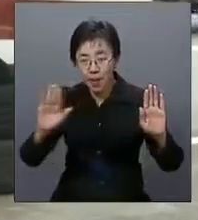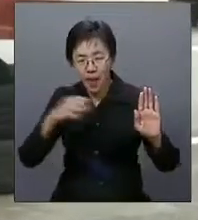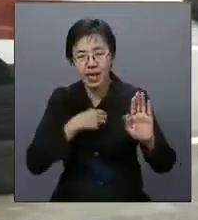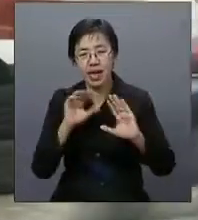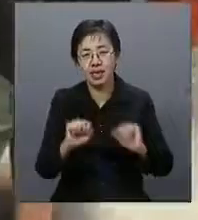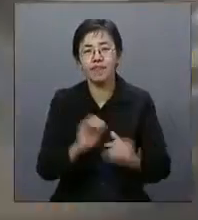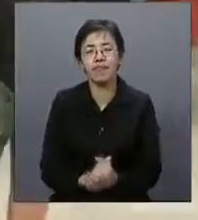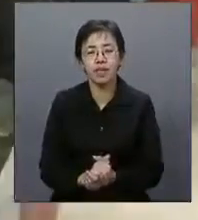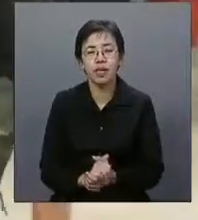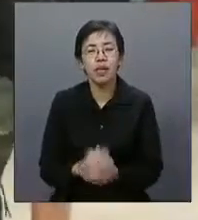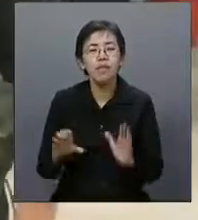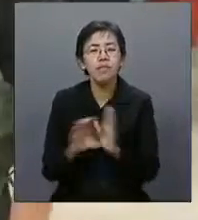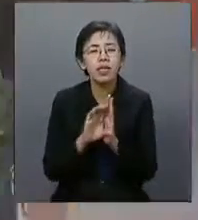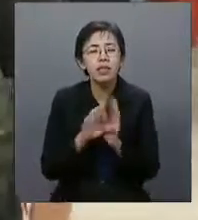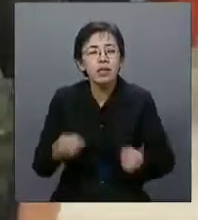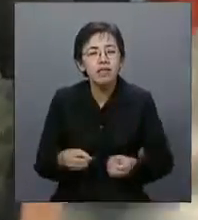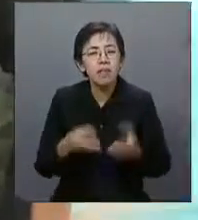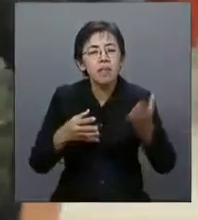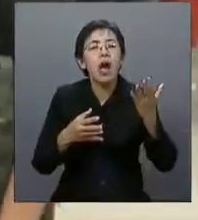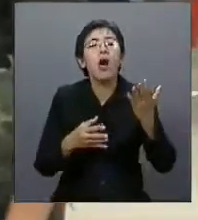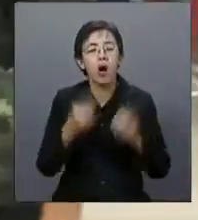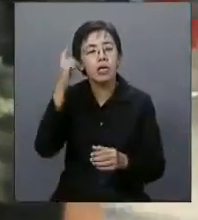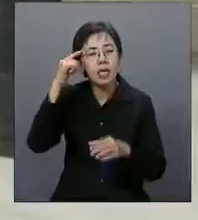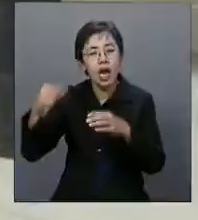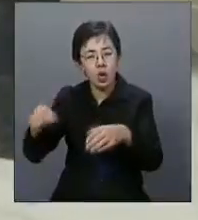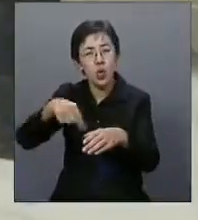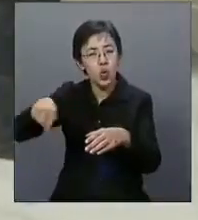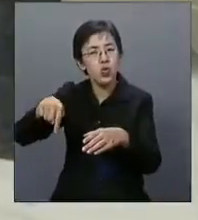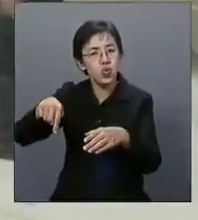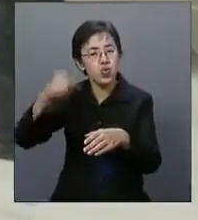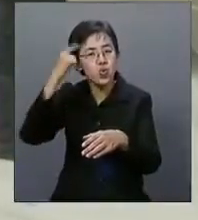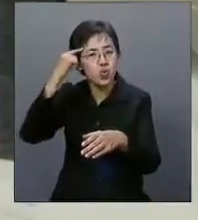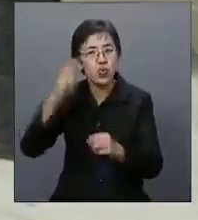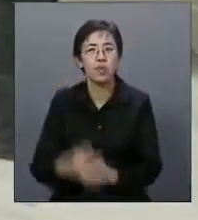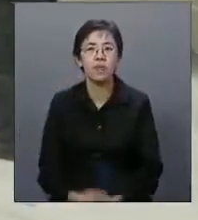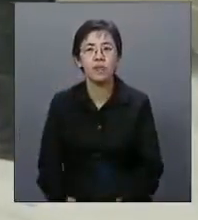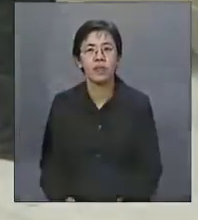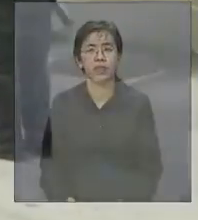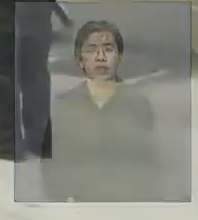รพสินค้าบิ๊กซีซึ่งเชื่อว่ายังคงเคลื่อนไหวในพื้นที่ค่ะ